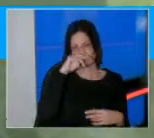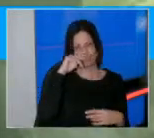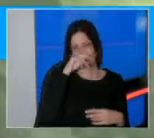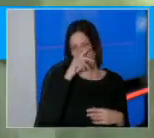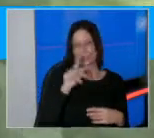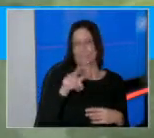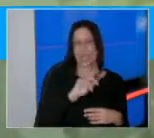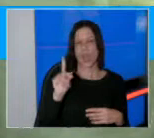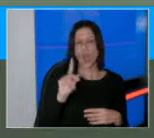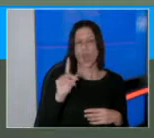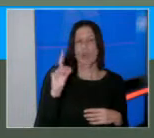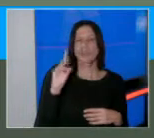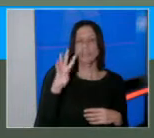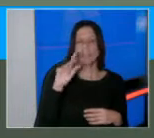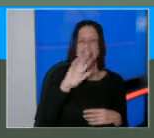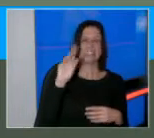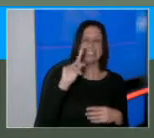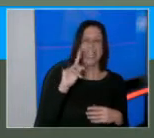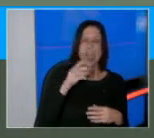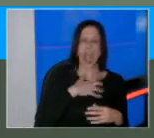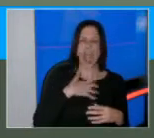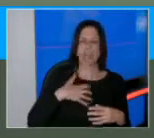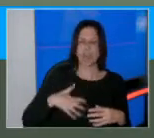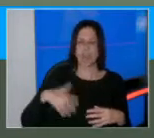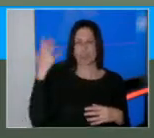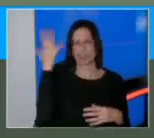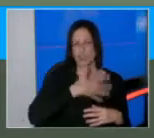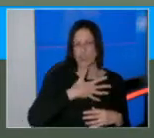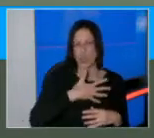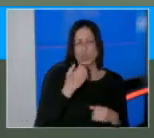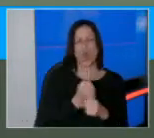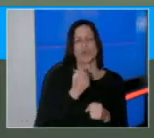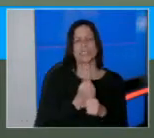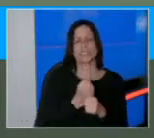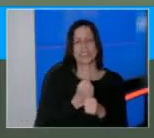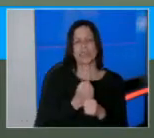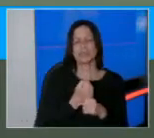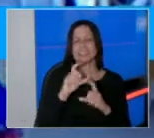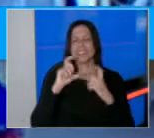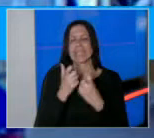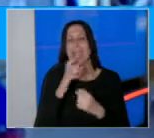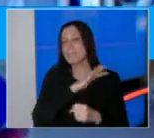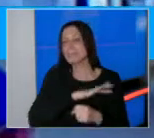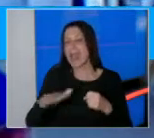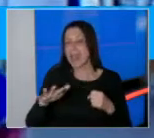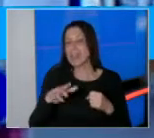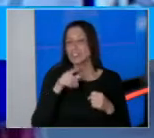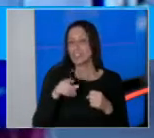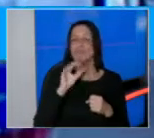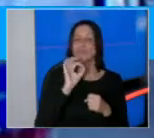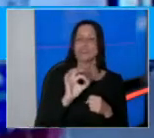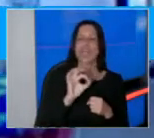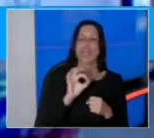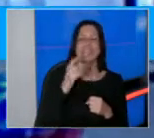זה לא דבר, זה לא אבעבועות שחורות, ופה בעצם נוקטים צעד של סגר מלא, שהוא סגר שמיועד